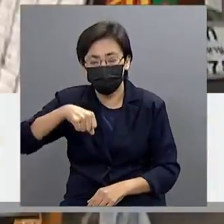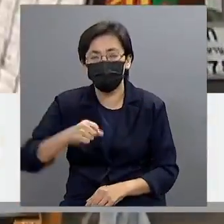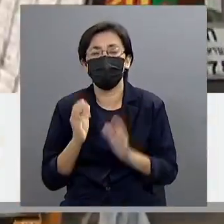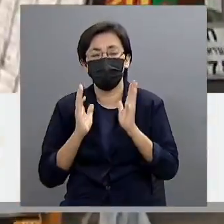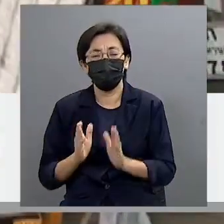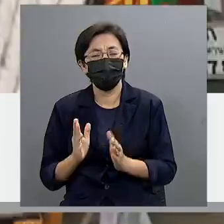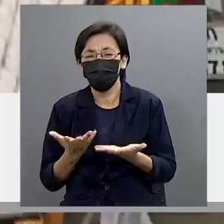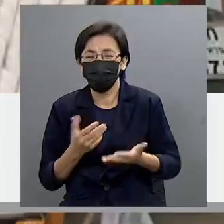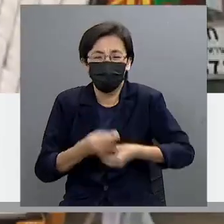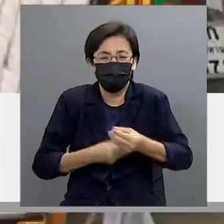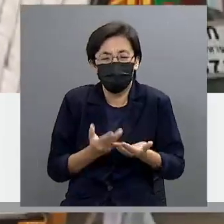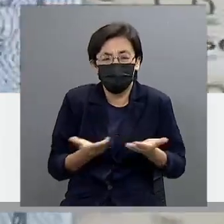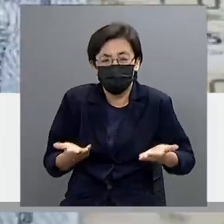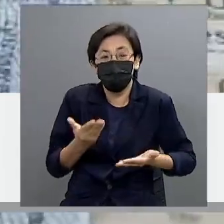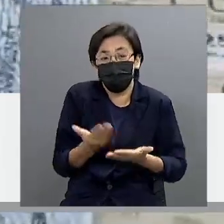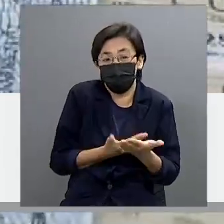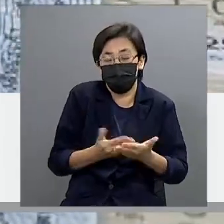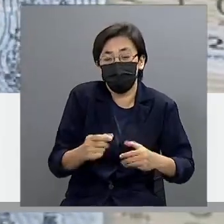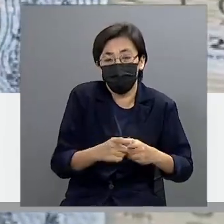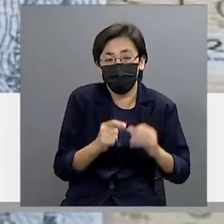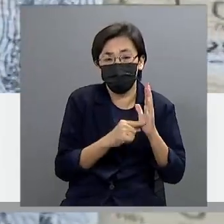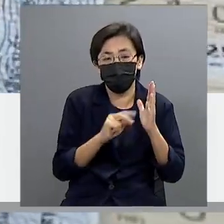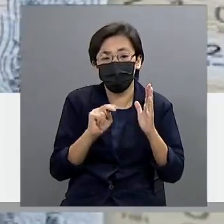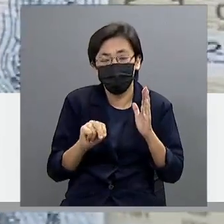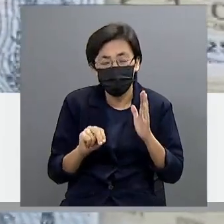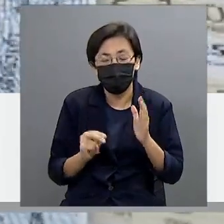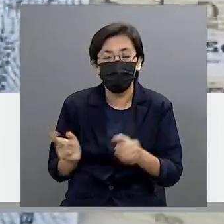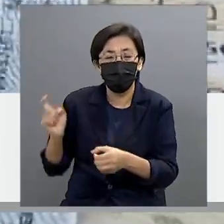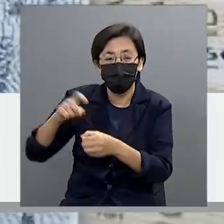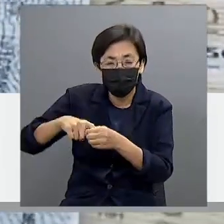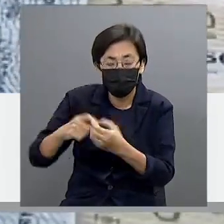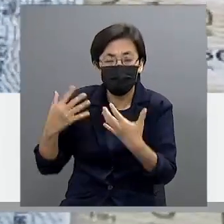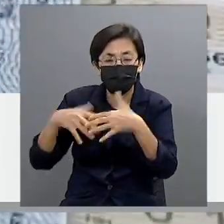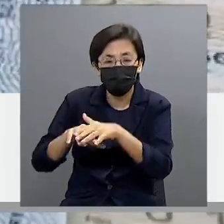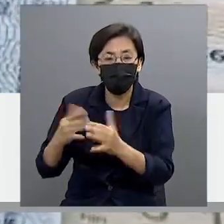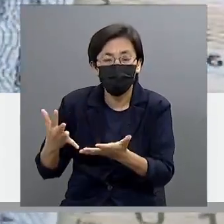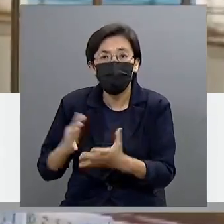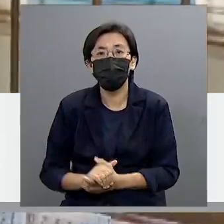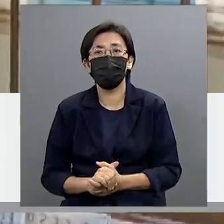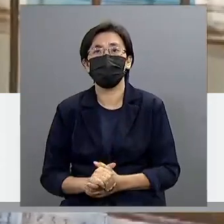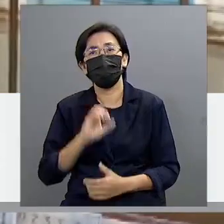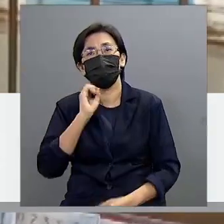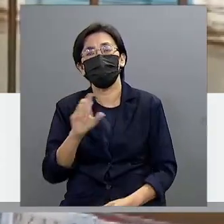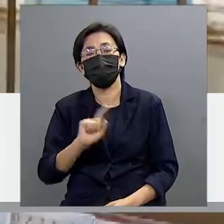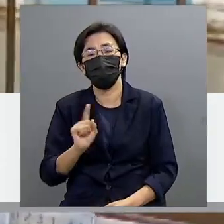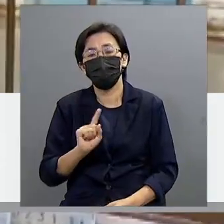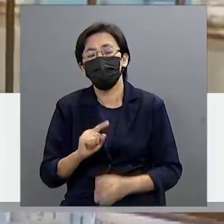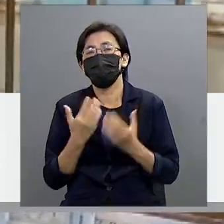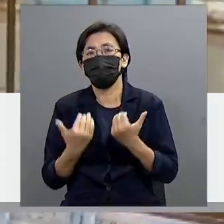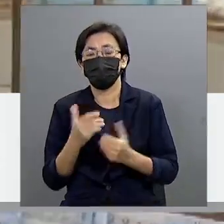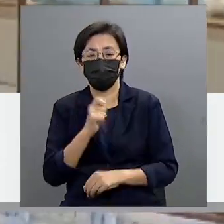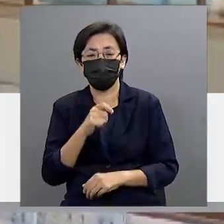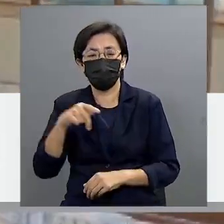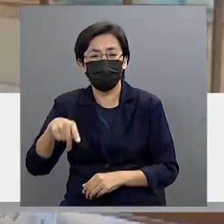ะคะที่จังหวัดนนทบุรีที่เขาไม่ได้เข้าร่วมหรือว่าไม่ผ่านเกณฑ์เข้าร่วมเนี่ยก็ระบุเหมือนกันบอกการใช้แอปพลิเคชันไม่เป็น